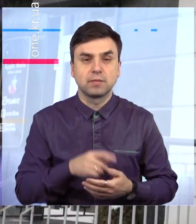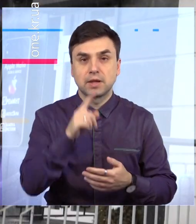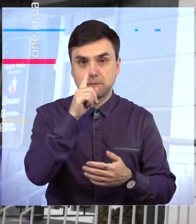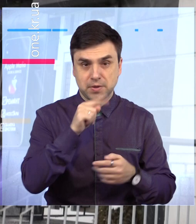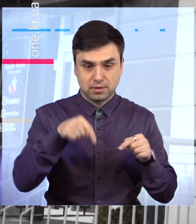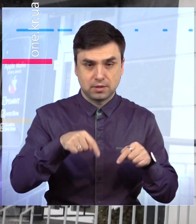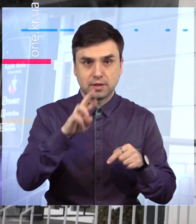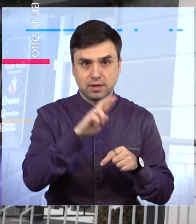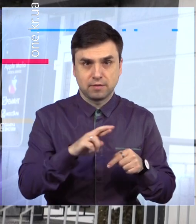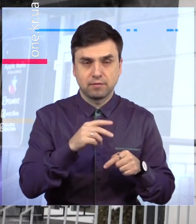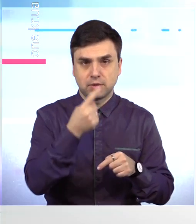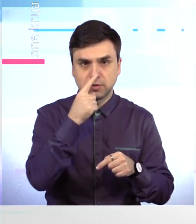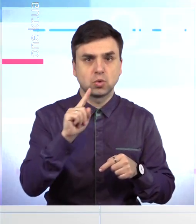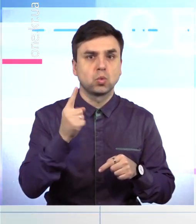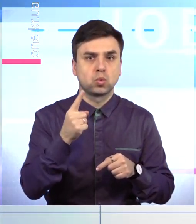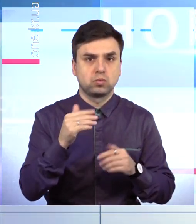за американським зеленим.